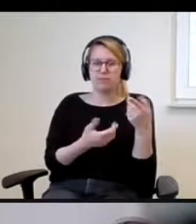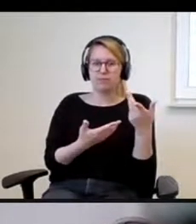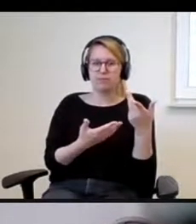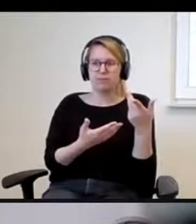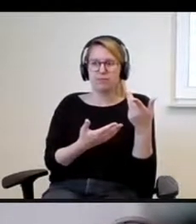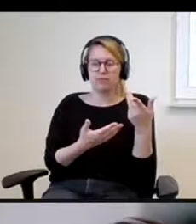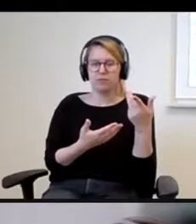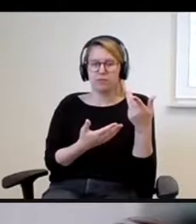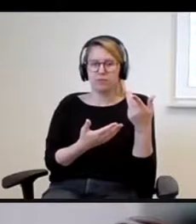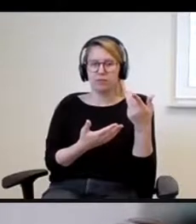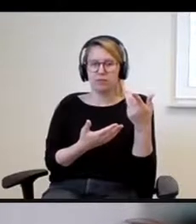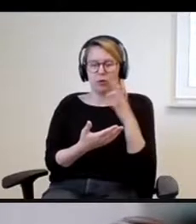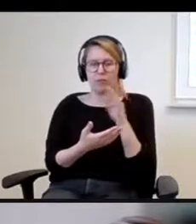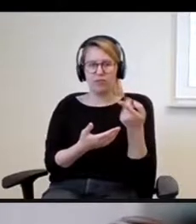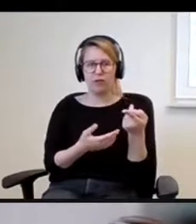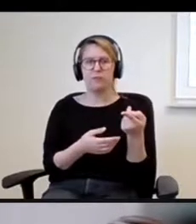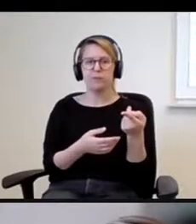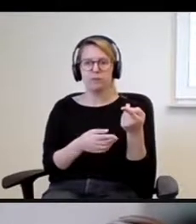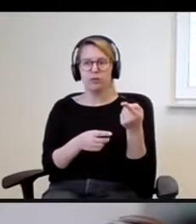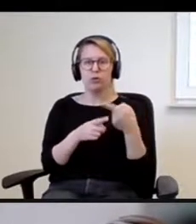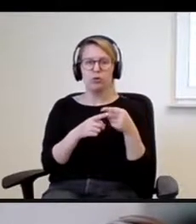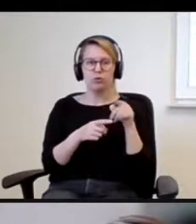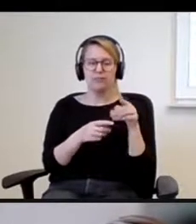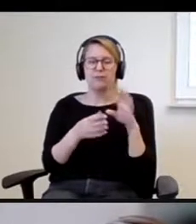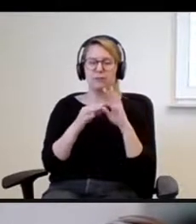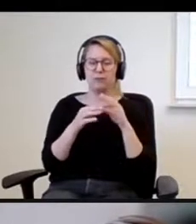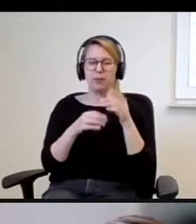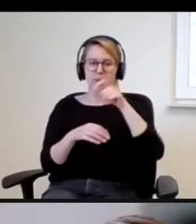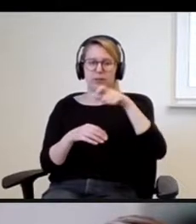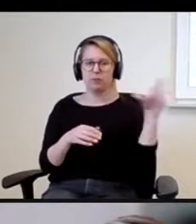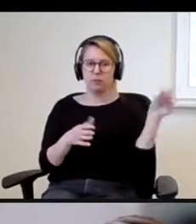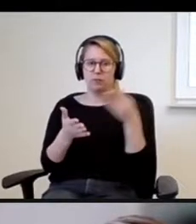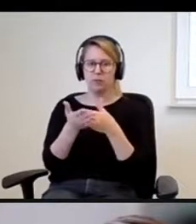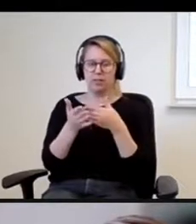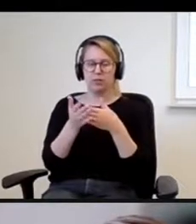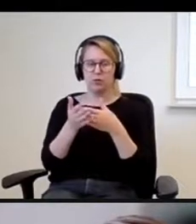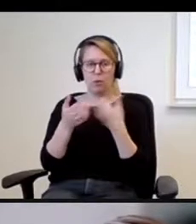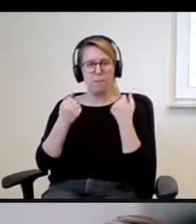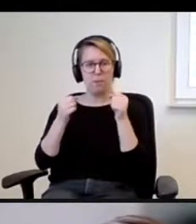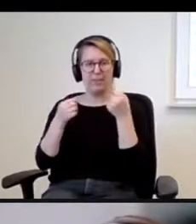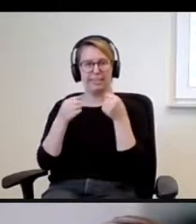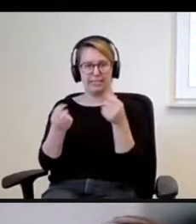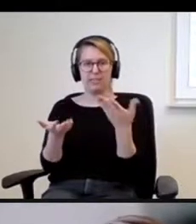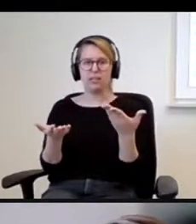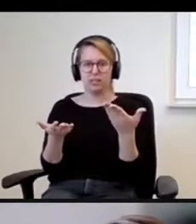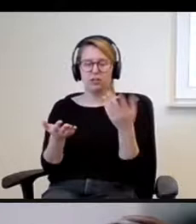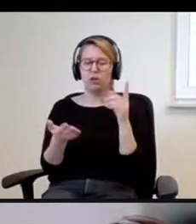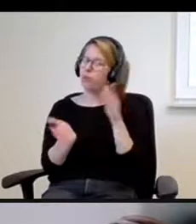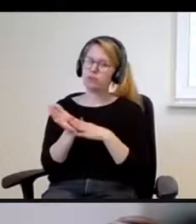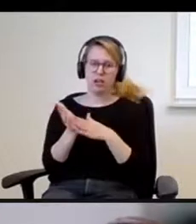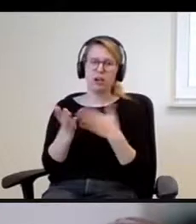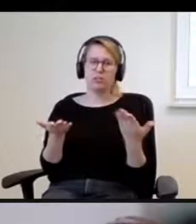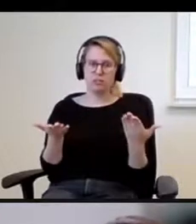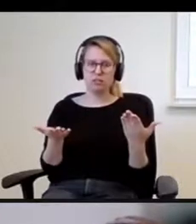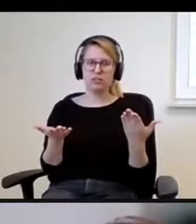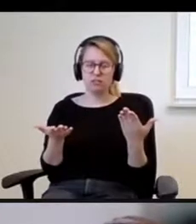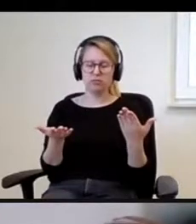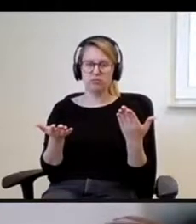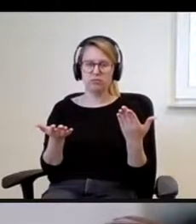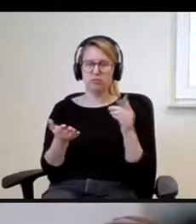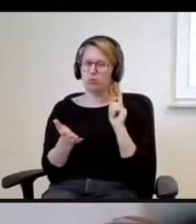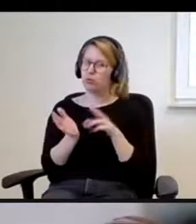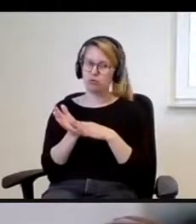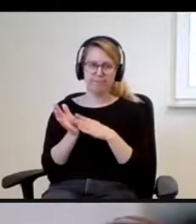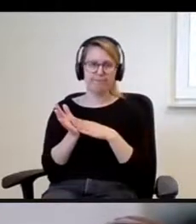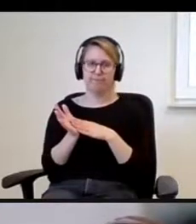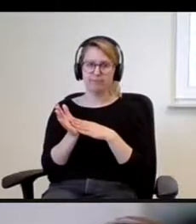situation de handicap, les personnes à mobilité réduite, la sécurité et l'accessibilité en milieu urbain, mais qui